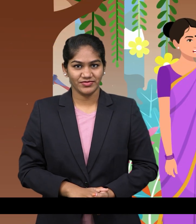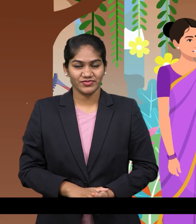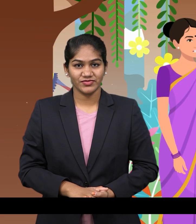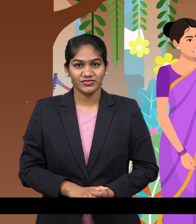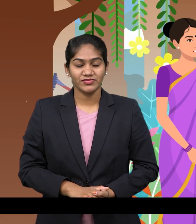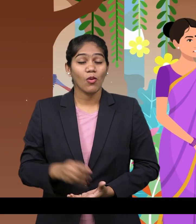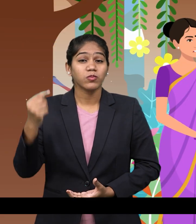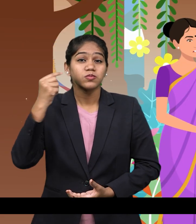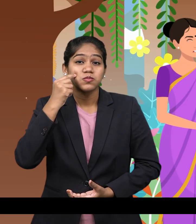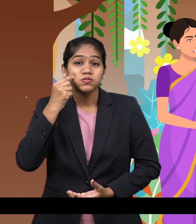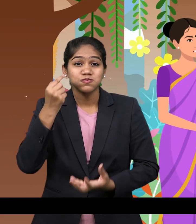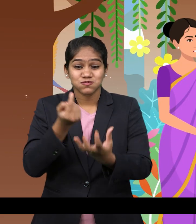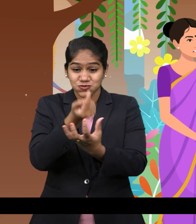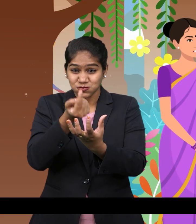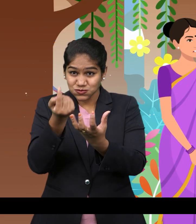कांटा,